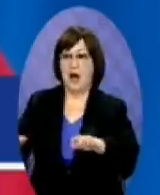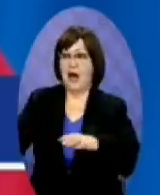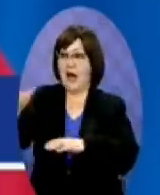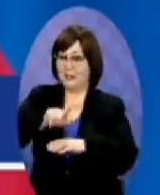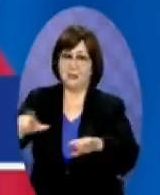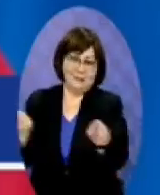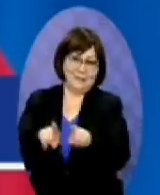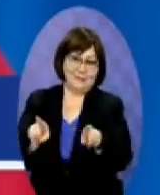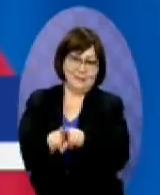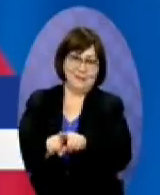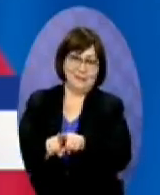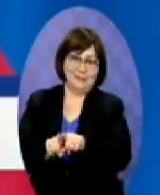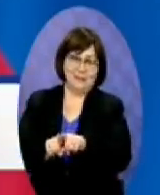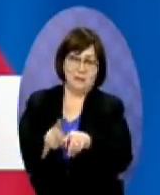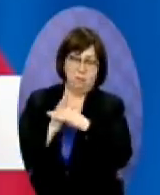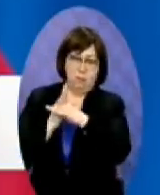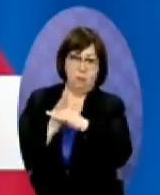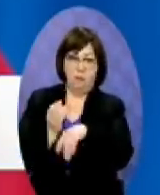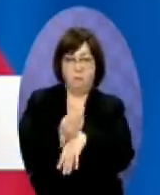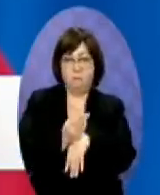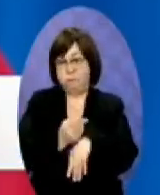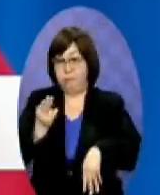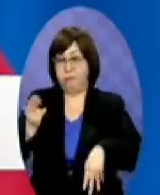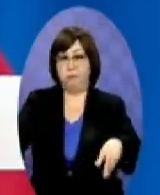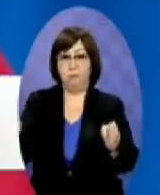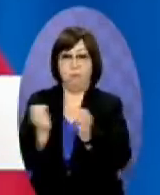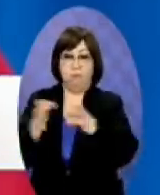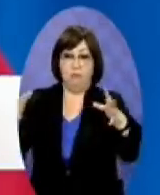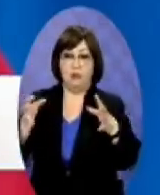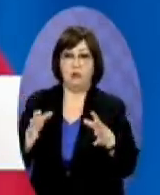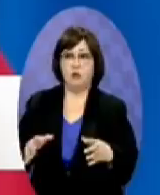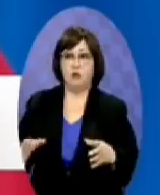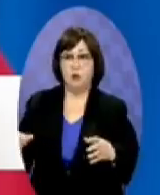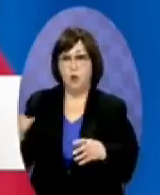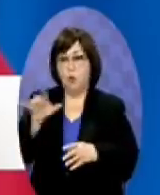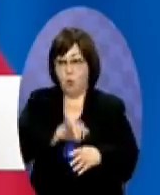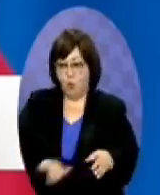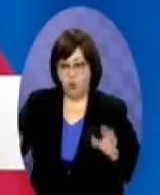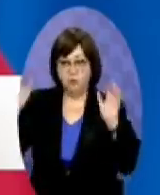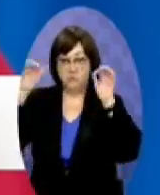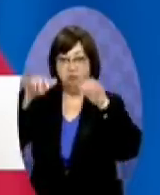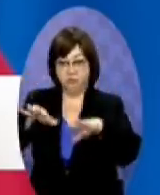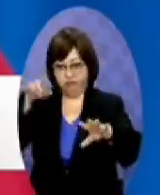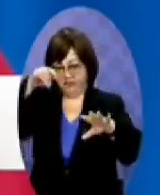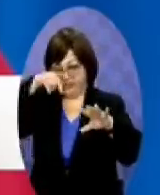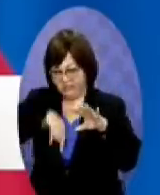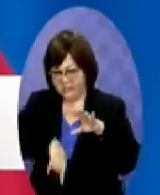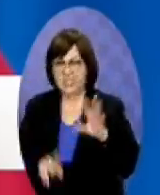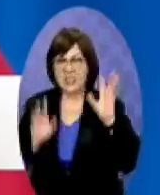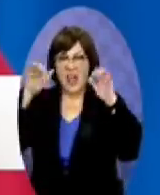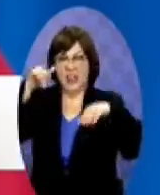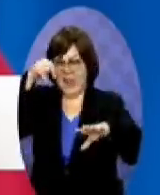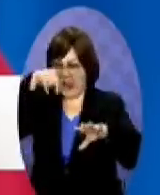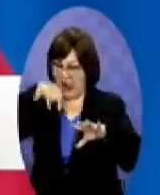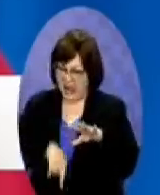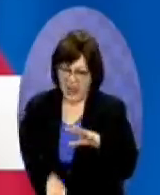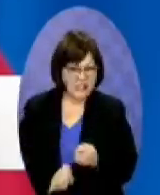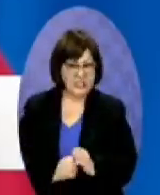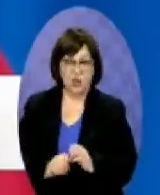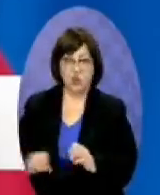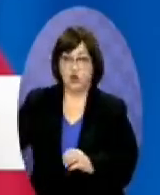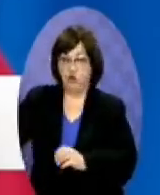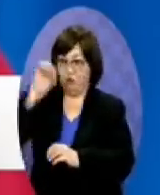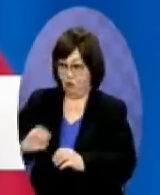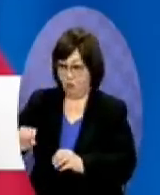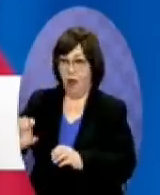чадалтай. Бас хязгааргүй тусгалтаа усан дороос харуулах чадалтай пуужинг далайн гүнд байрлуулна. Энэ бол Европ дахь Америкийн